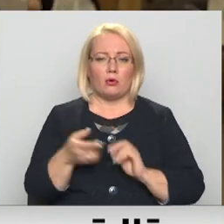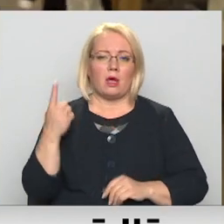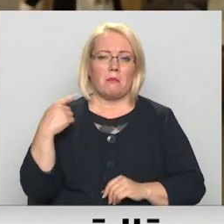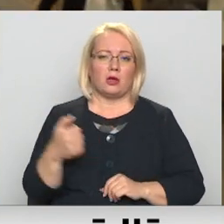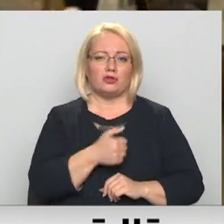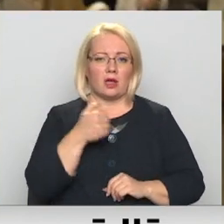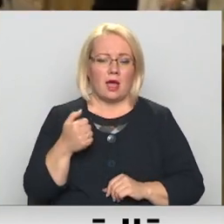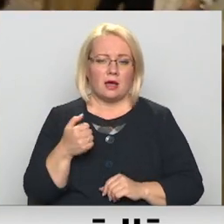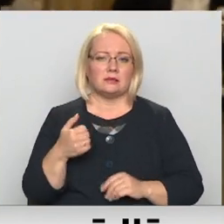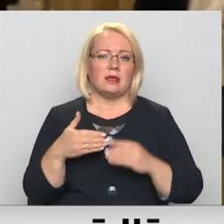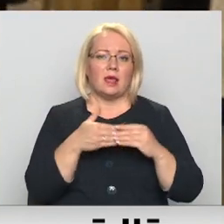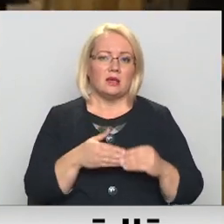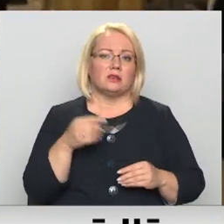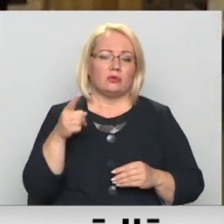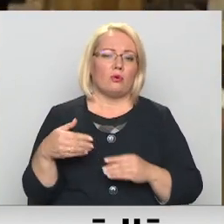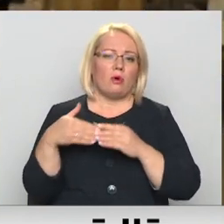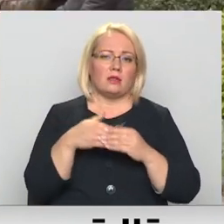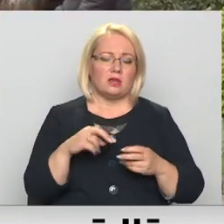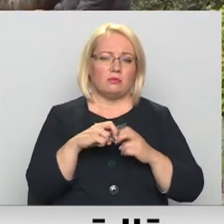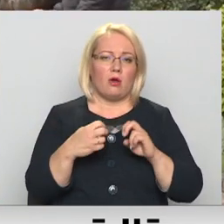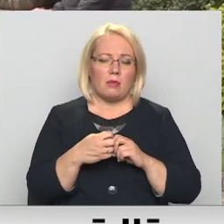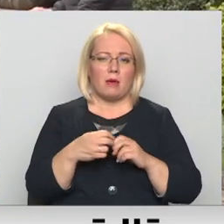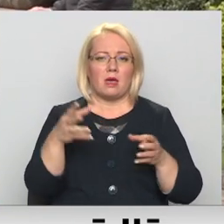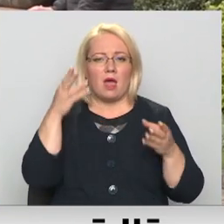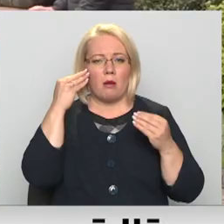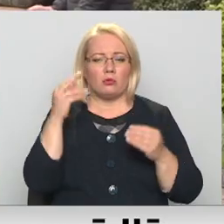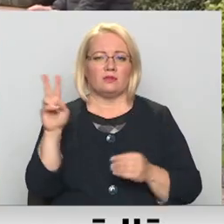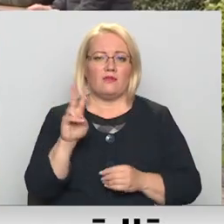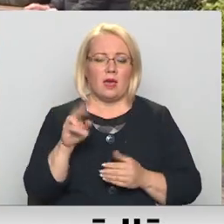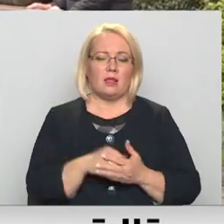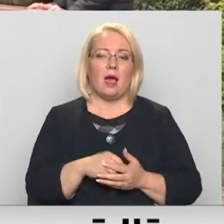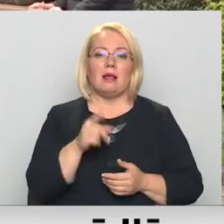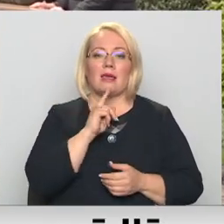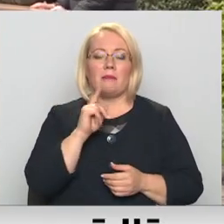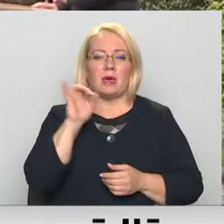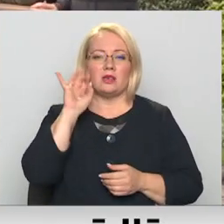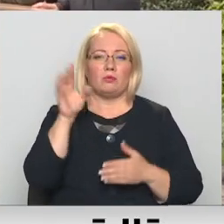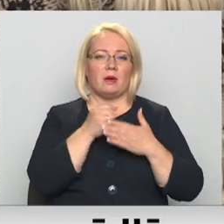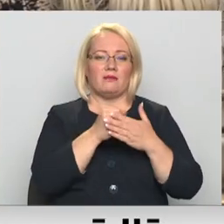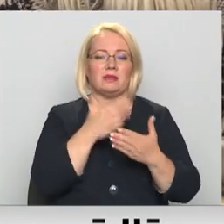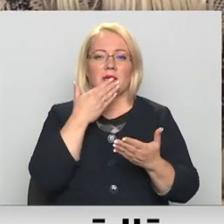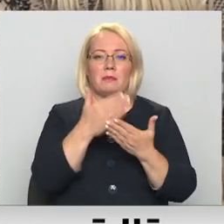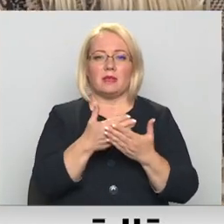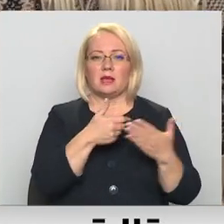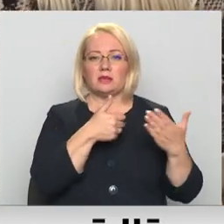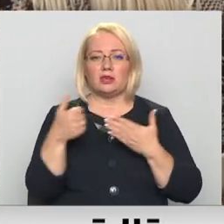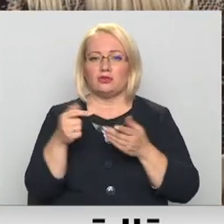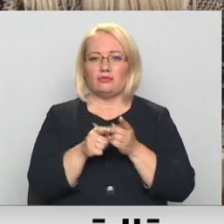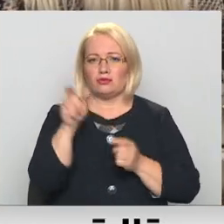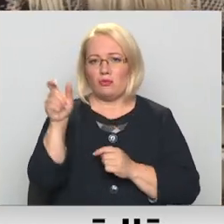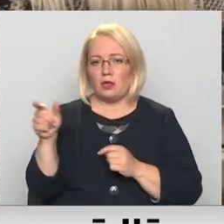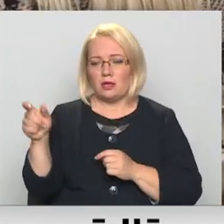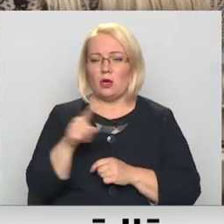ir nesis to, ko tas ir nesis, jāapgūst viela. Kopumā Liepājā supervīzijai pieteikušies 600 skolotāji, kuri līdz